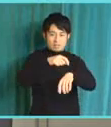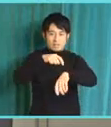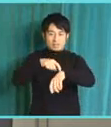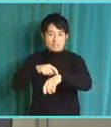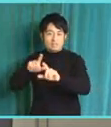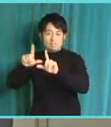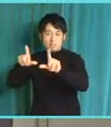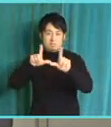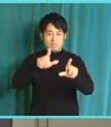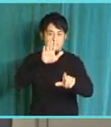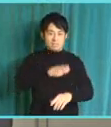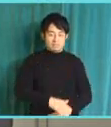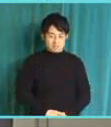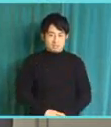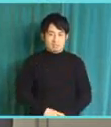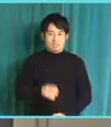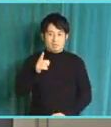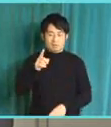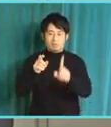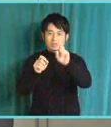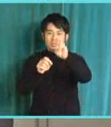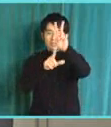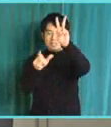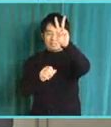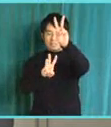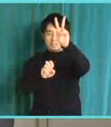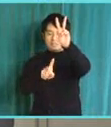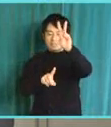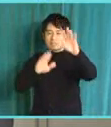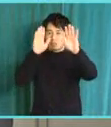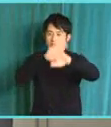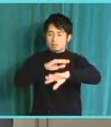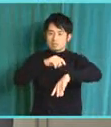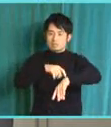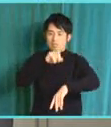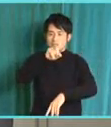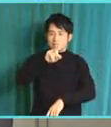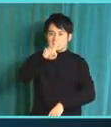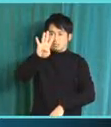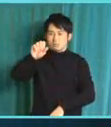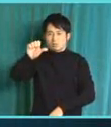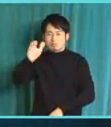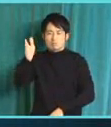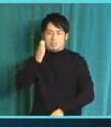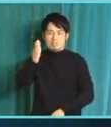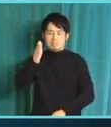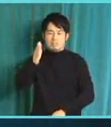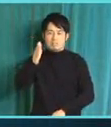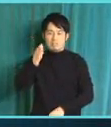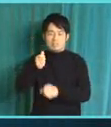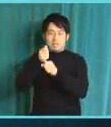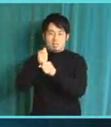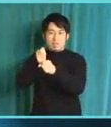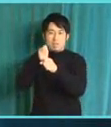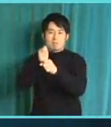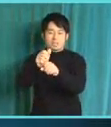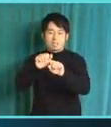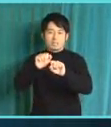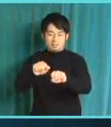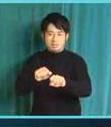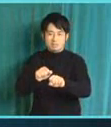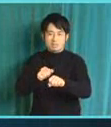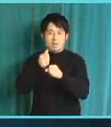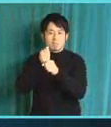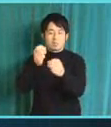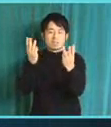その鐘楼を、大晦日の午後11時45分ごろから、年明けにかけて108あると言われる煩悩を払